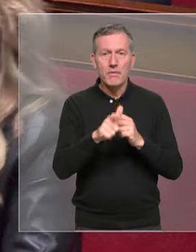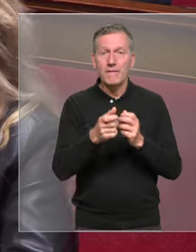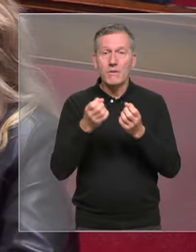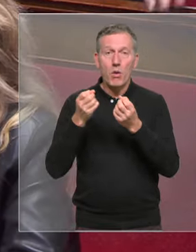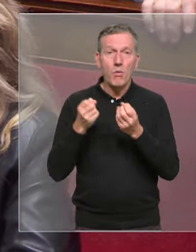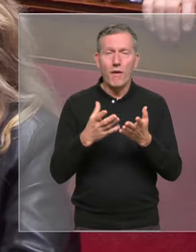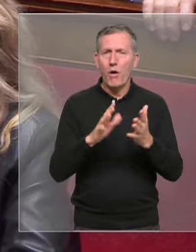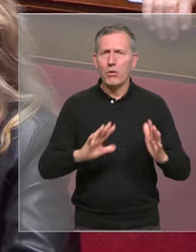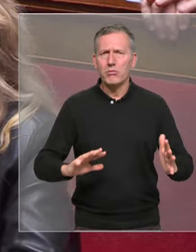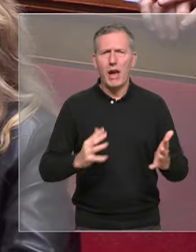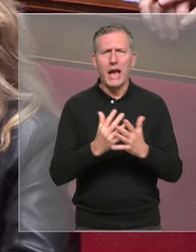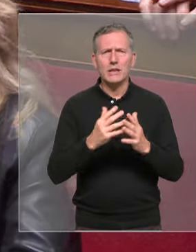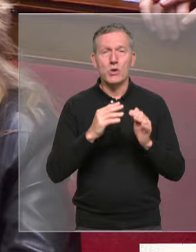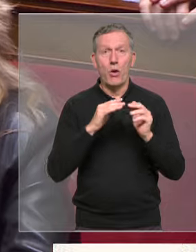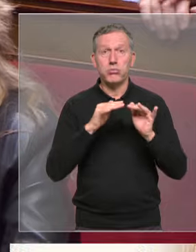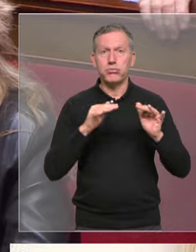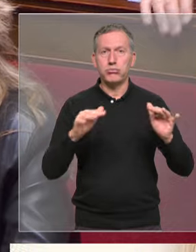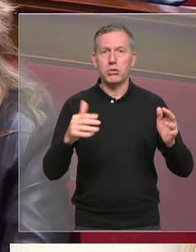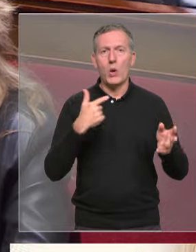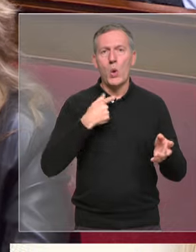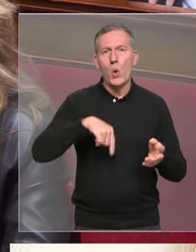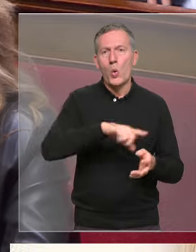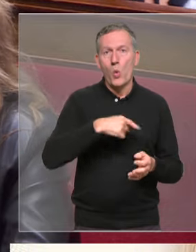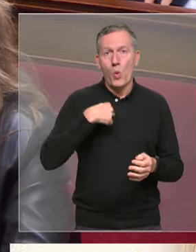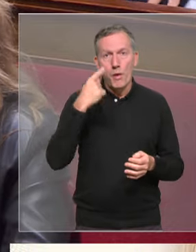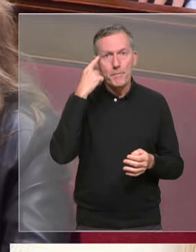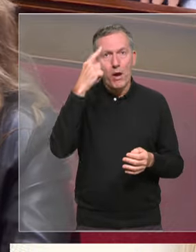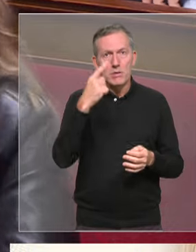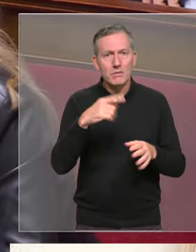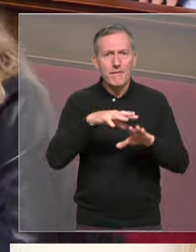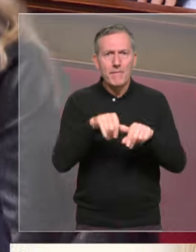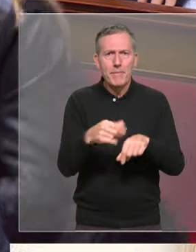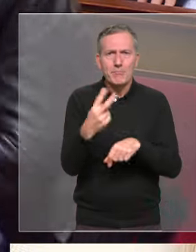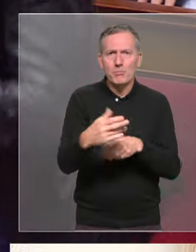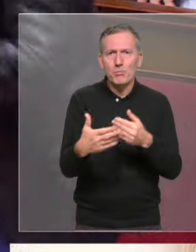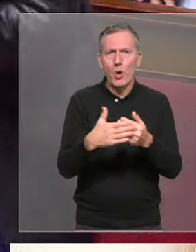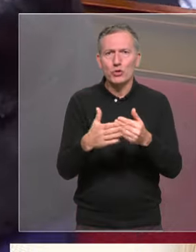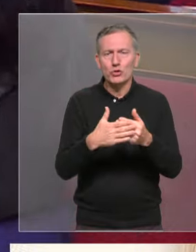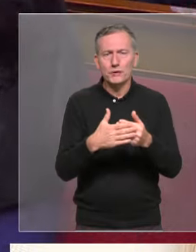une onde de choc et nous adressons nos pensées à ses proches.